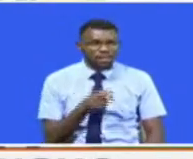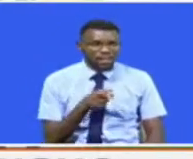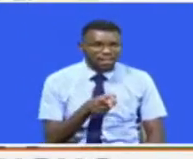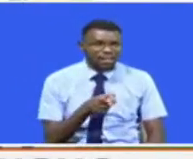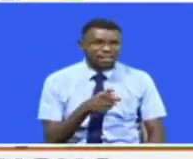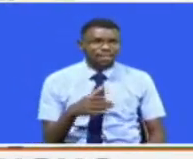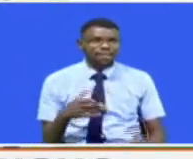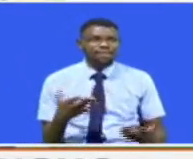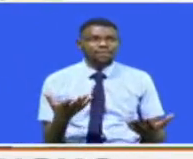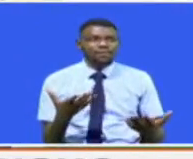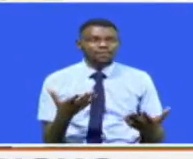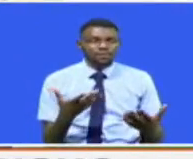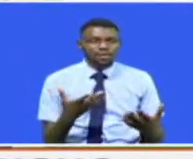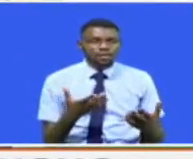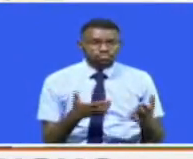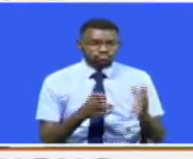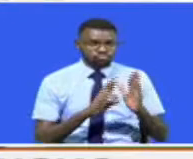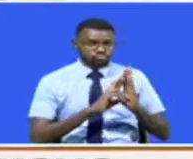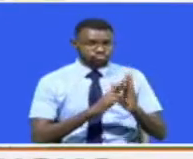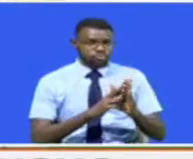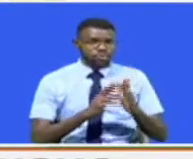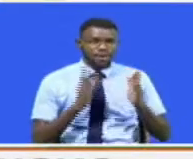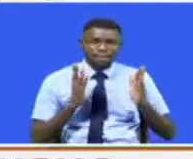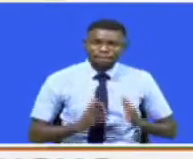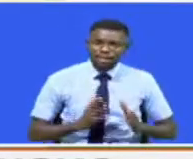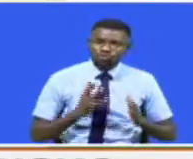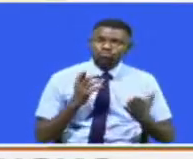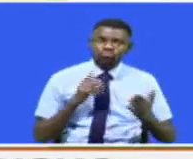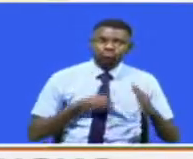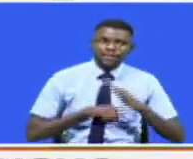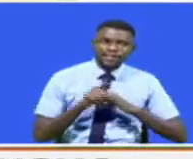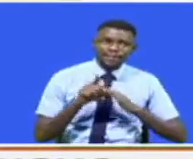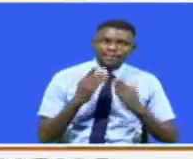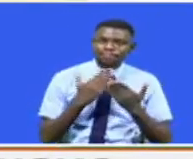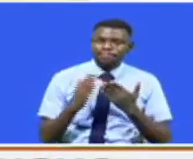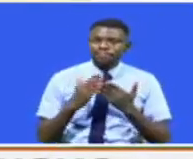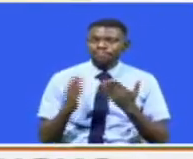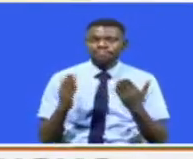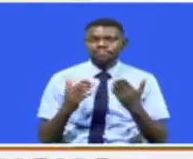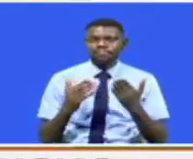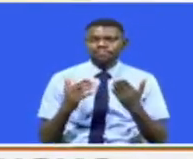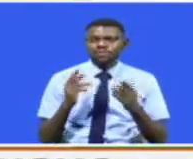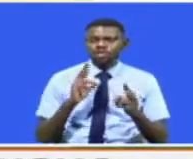the occupants for a period of 22 years.